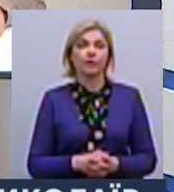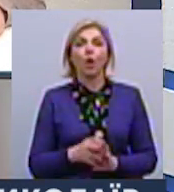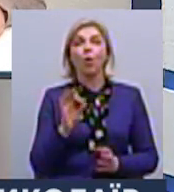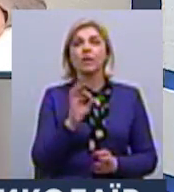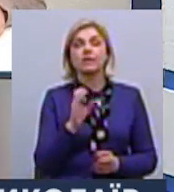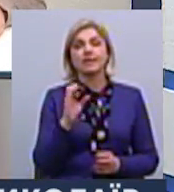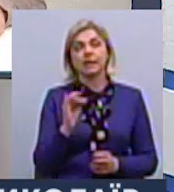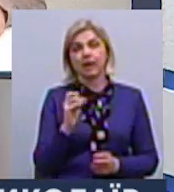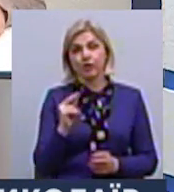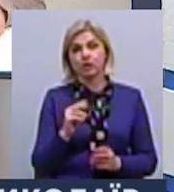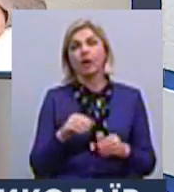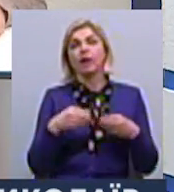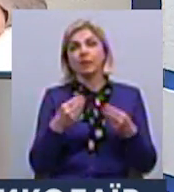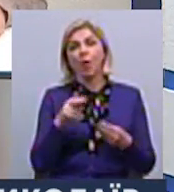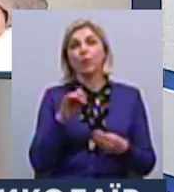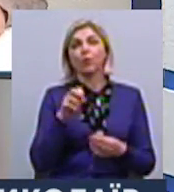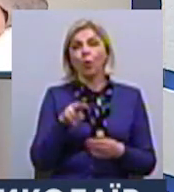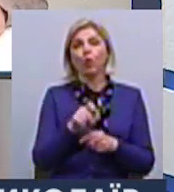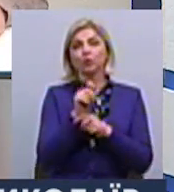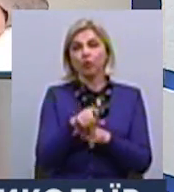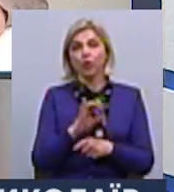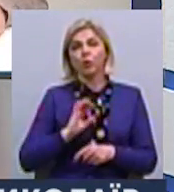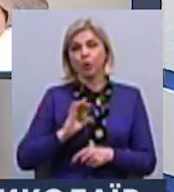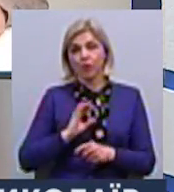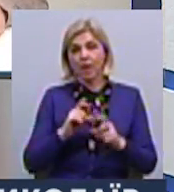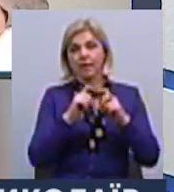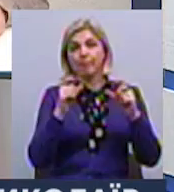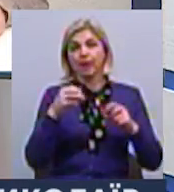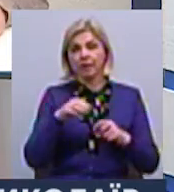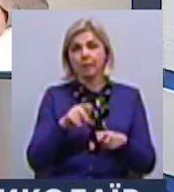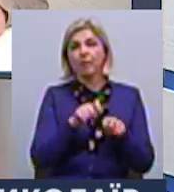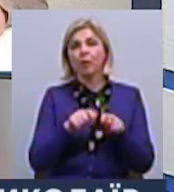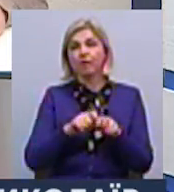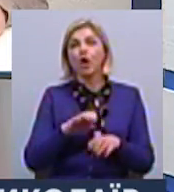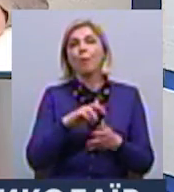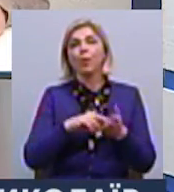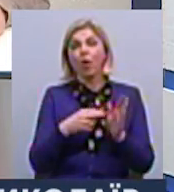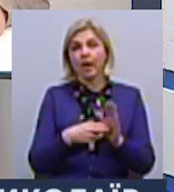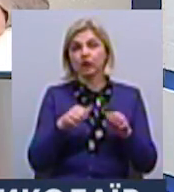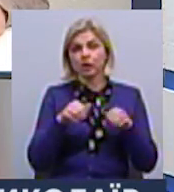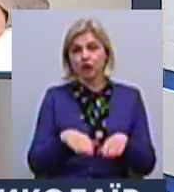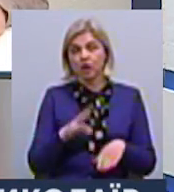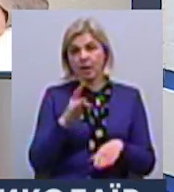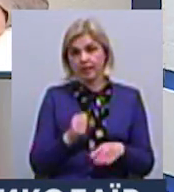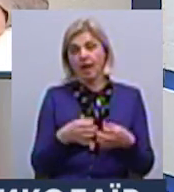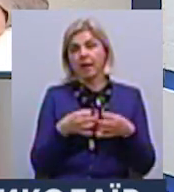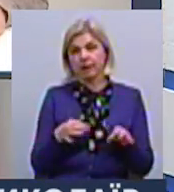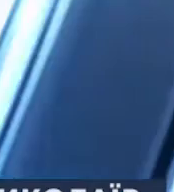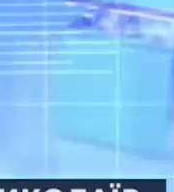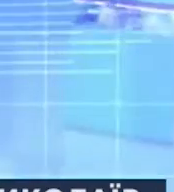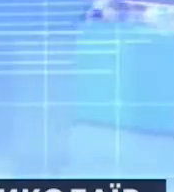Олександр Сінкевич дав протокольне доручення юридичному департаменту перевірити проєкт рішення на легітимність